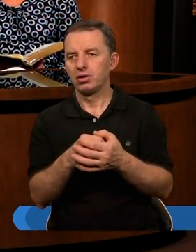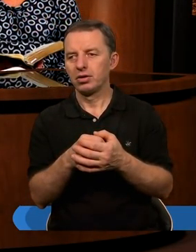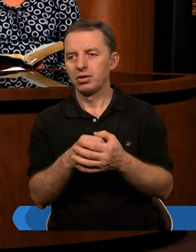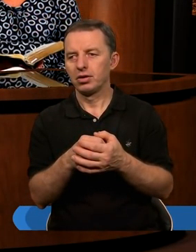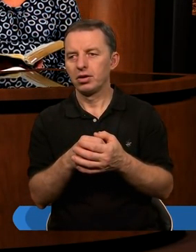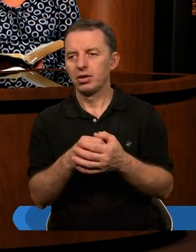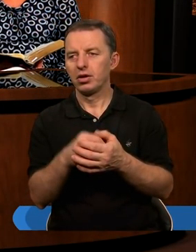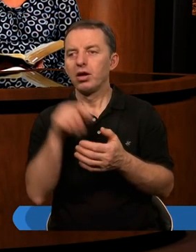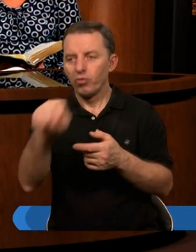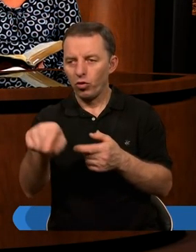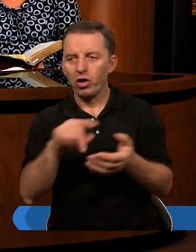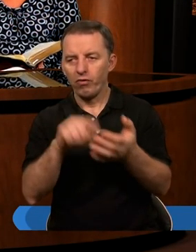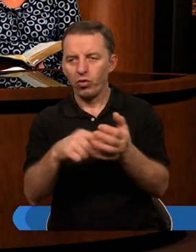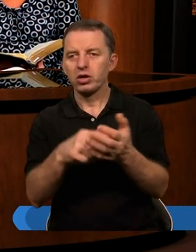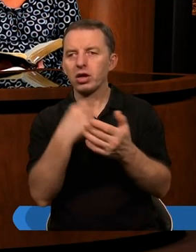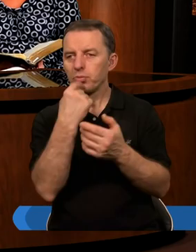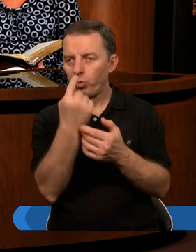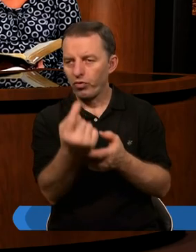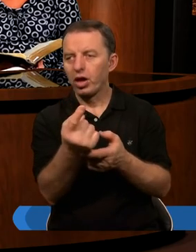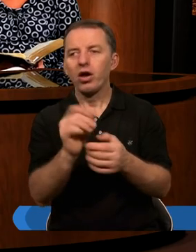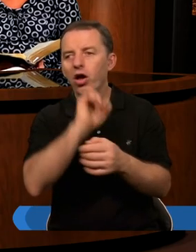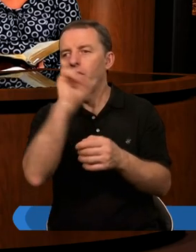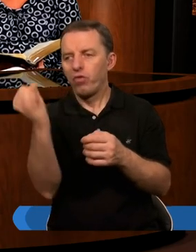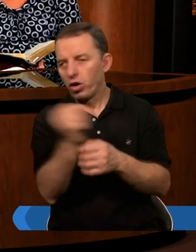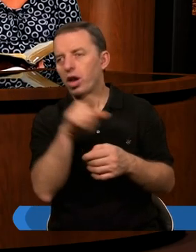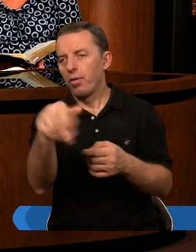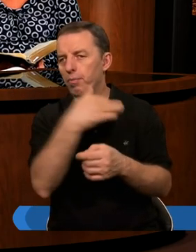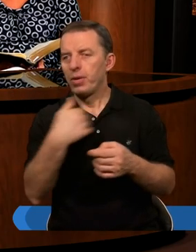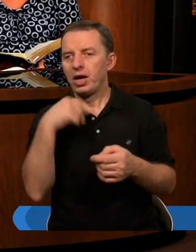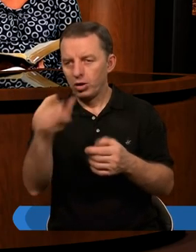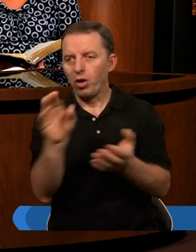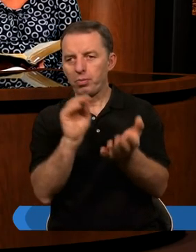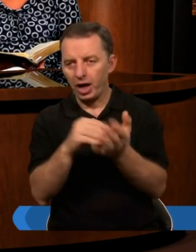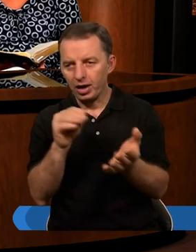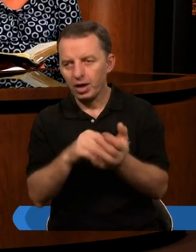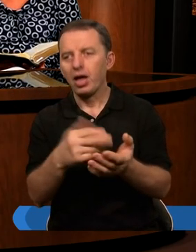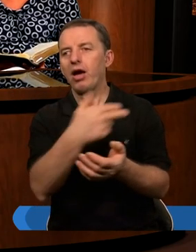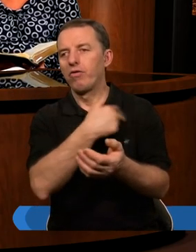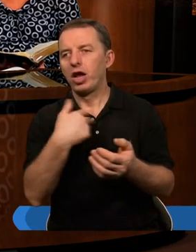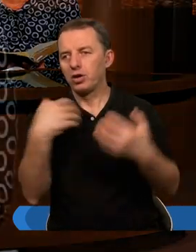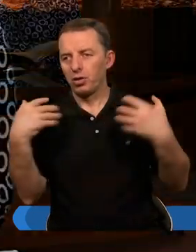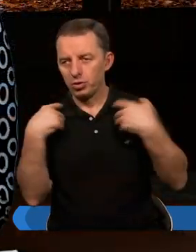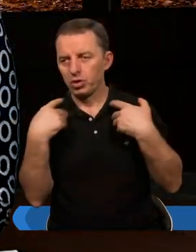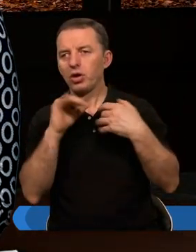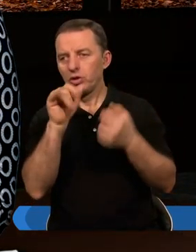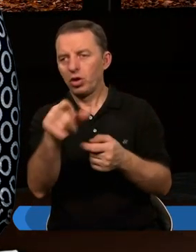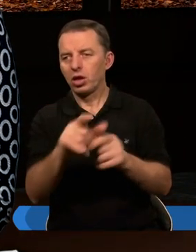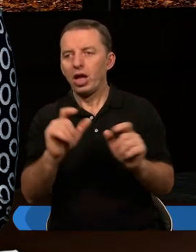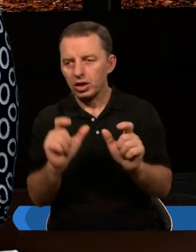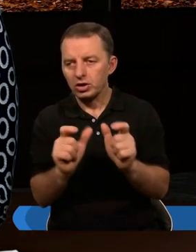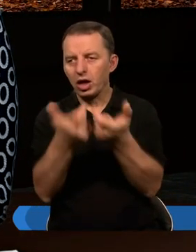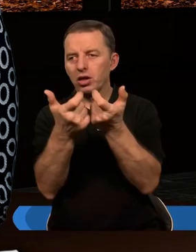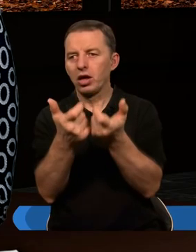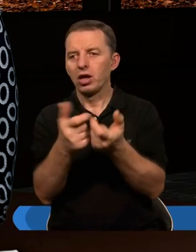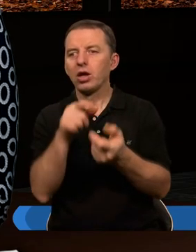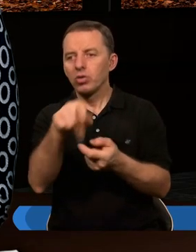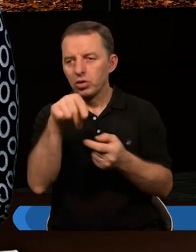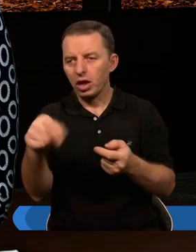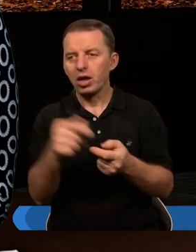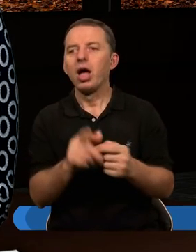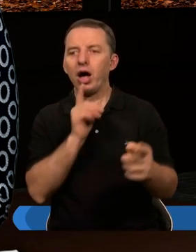No ja właśnie chciałabym powiedzieć, czy w ogóle my to praktykujemy, czy w ogóle w naszym życiu coś takiego się nam zdarzyło? Czy my tu